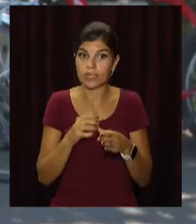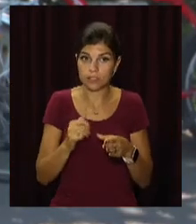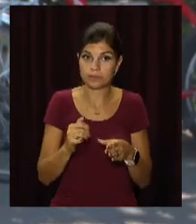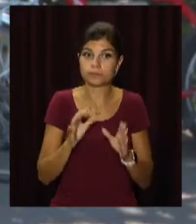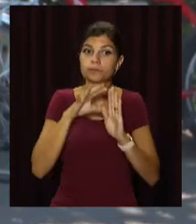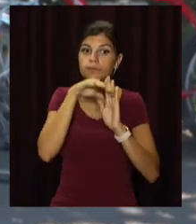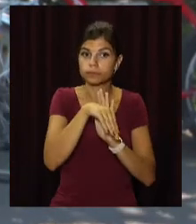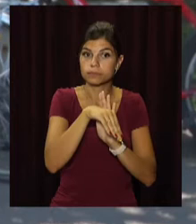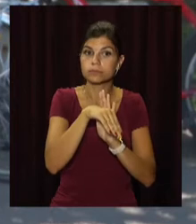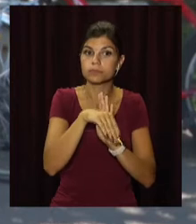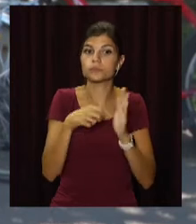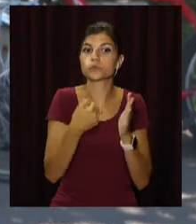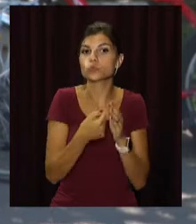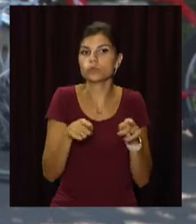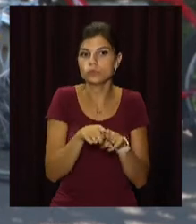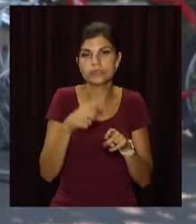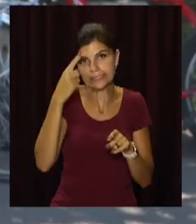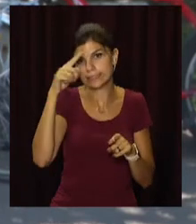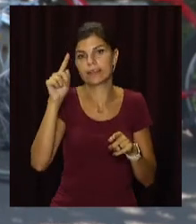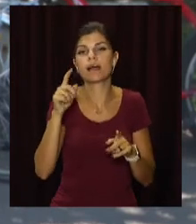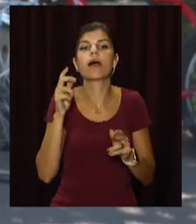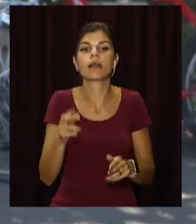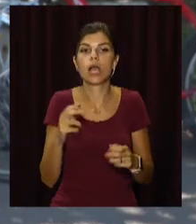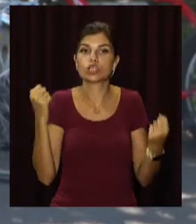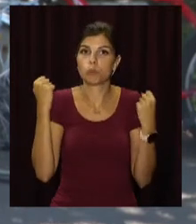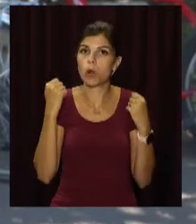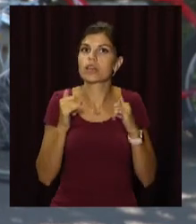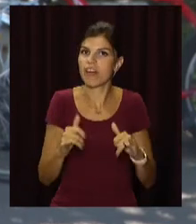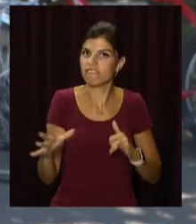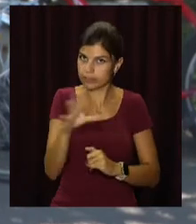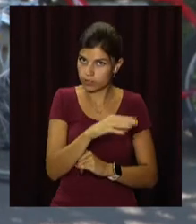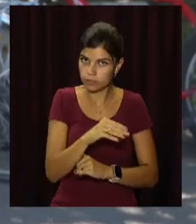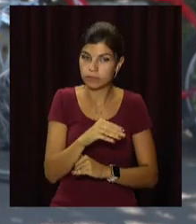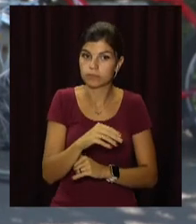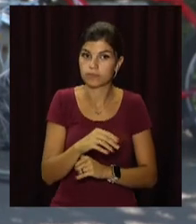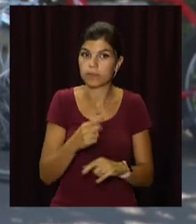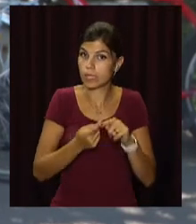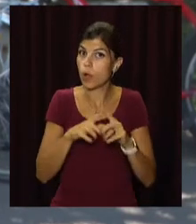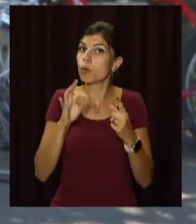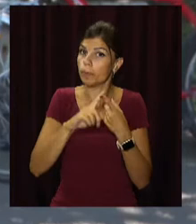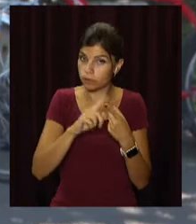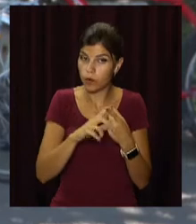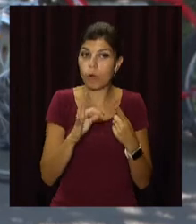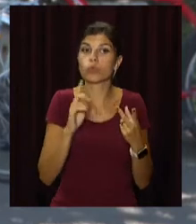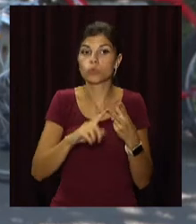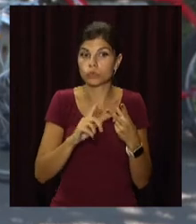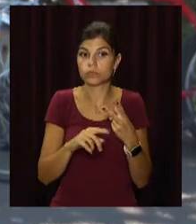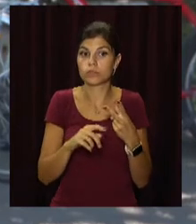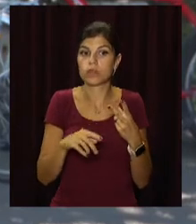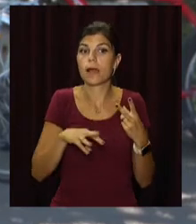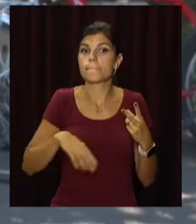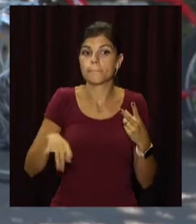долучитися до такого проєкту, як «Спорт для всіх». Це по-перше. По-друге,